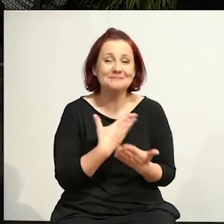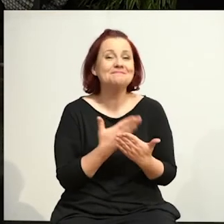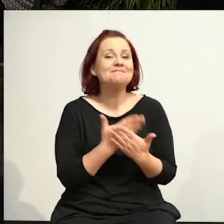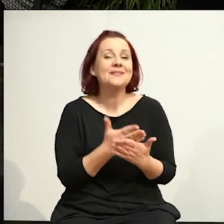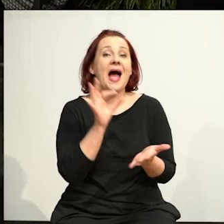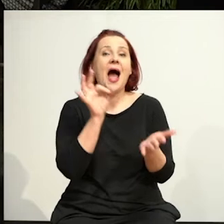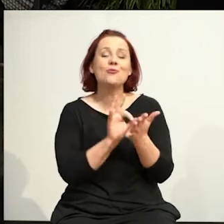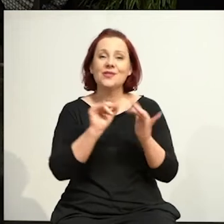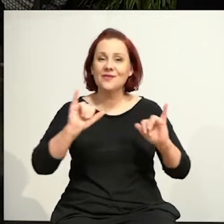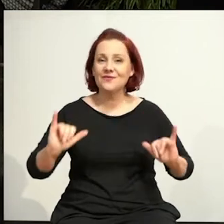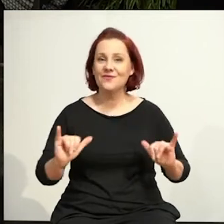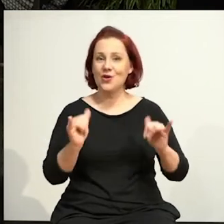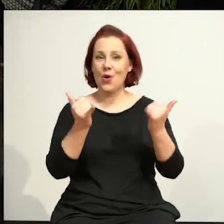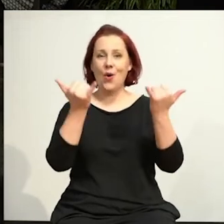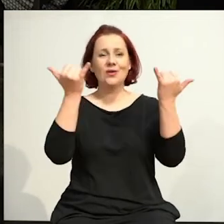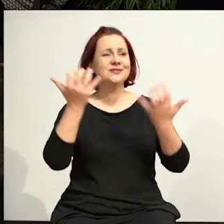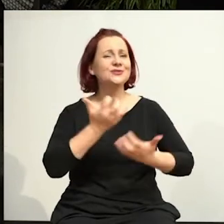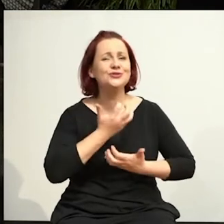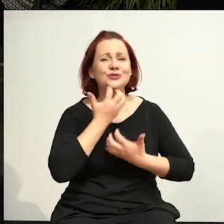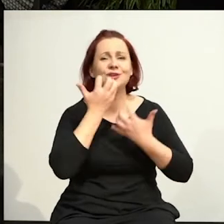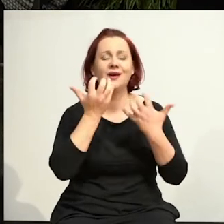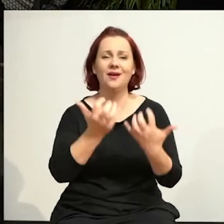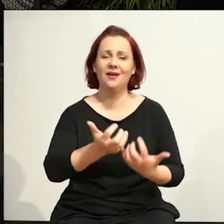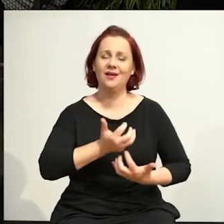przyszła wiosna, pamiętam, taka ciepła,